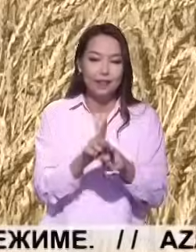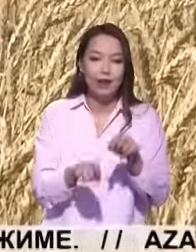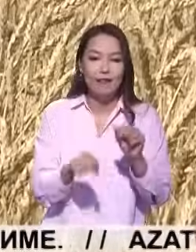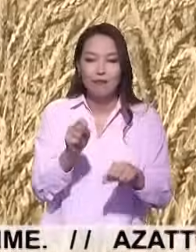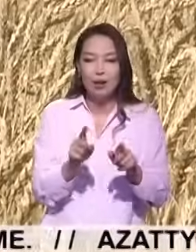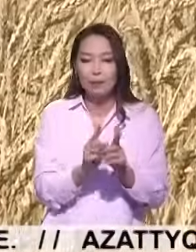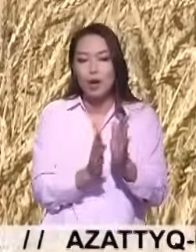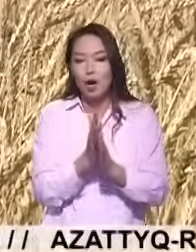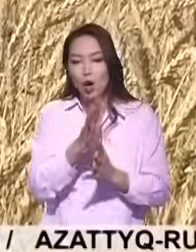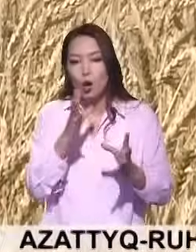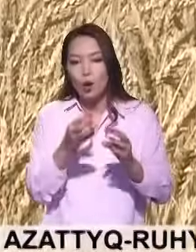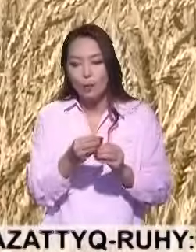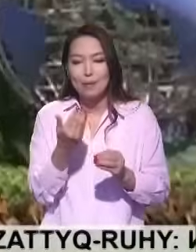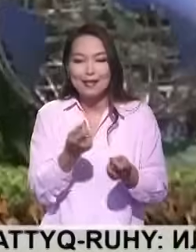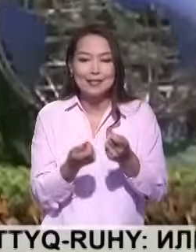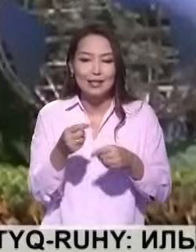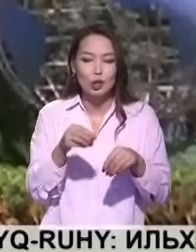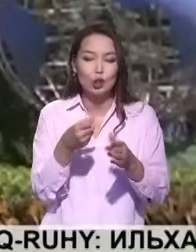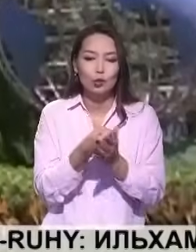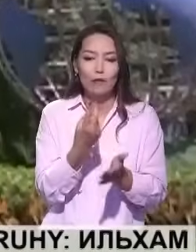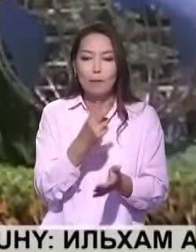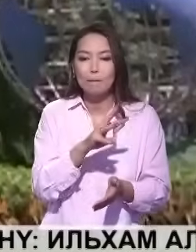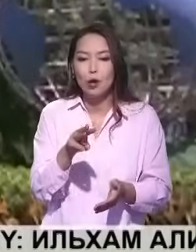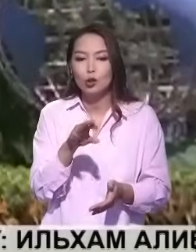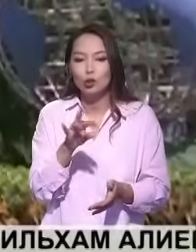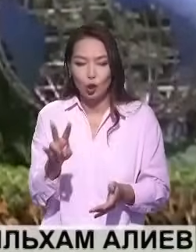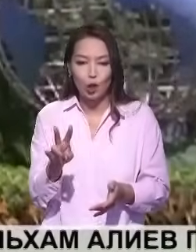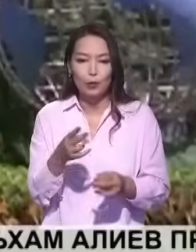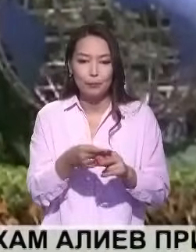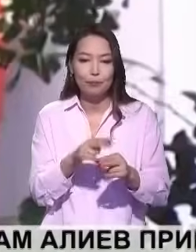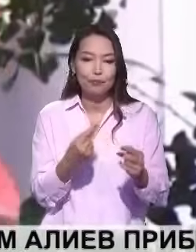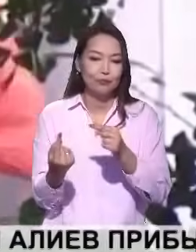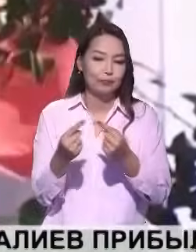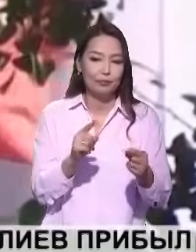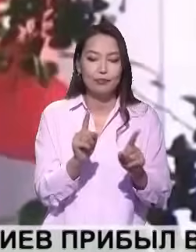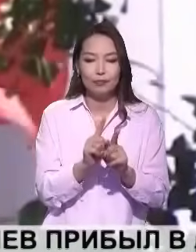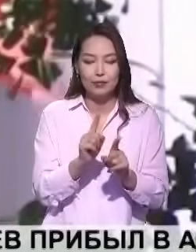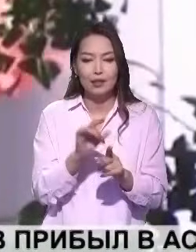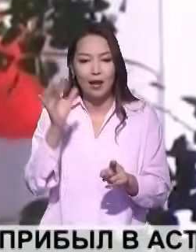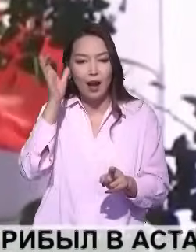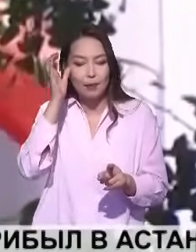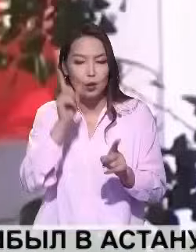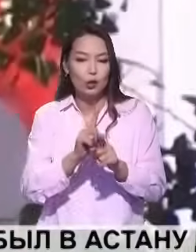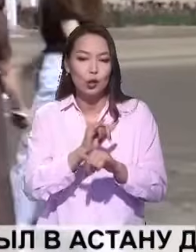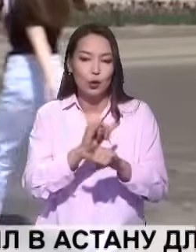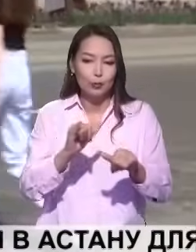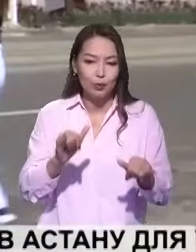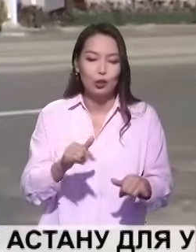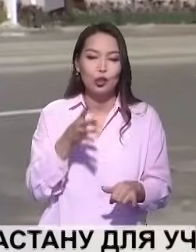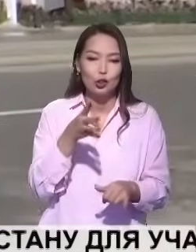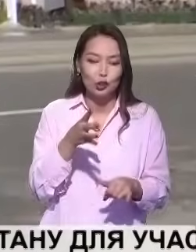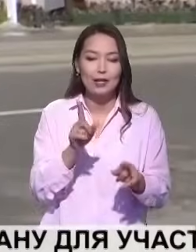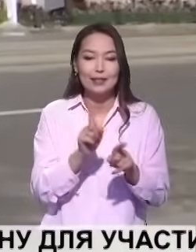возможность нарастить объем экспорта зерна до 2 миллионов тонн. Динамично развивается взаимодействие в области образования. Сегодня свыше 4 тысяч